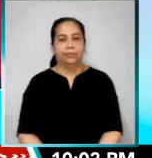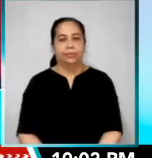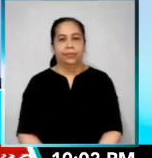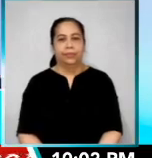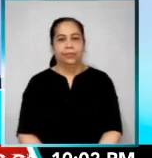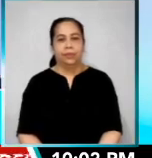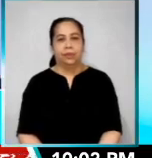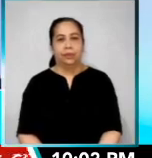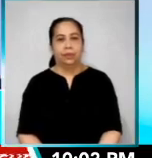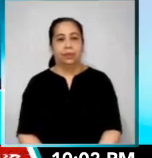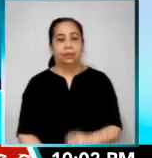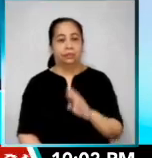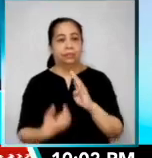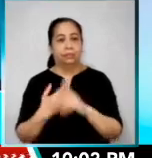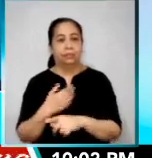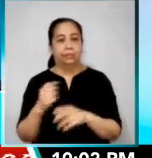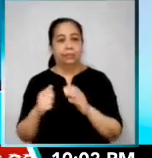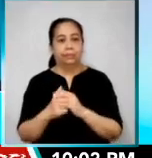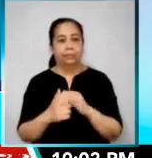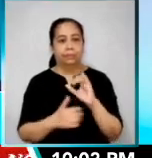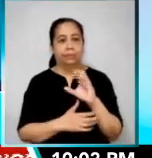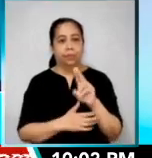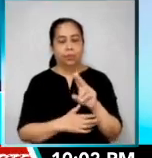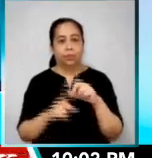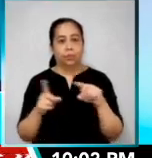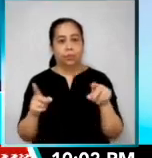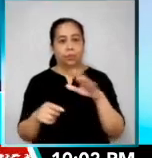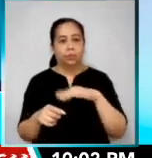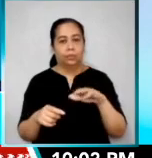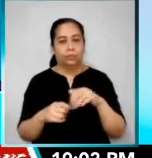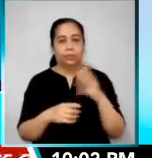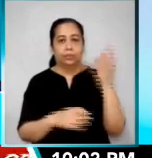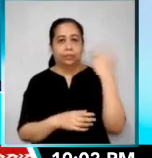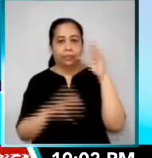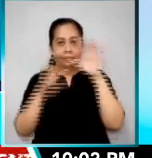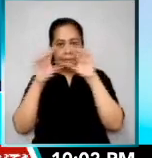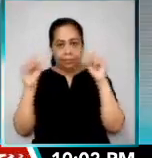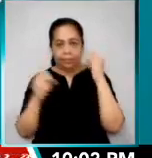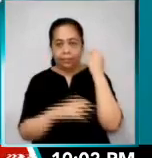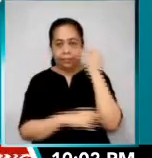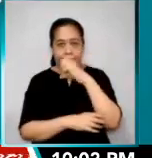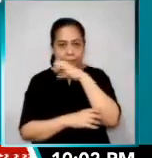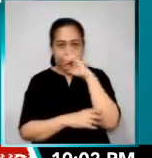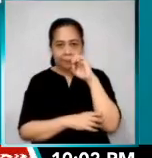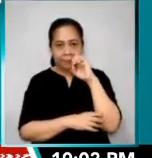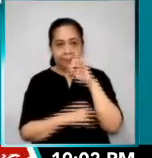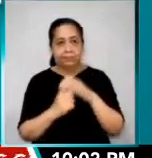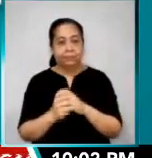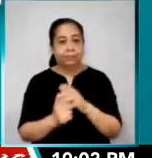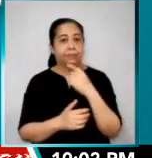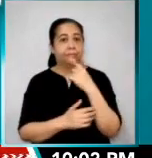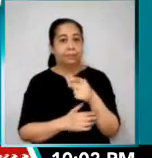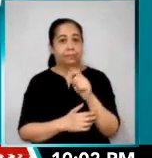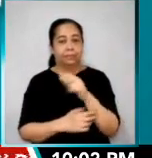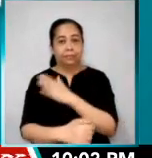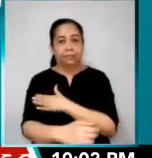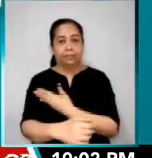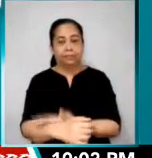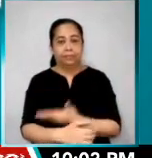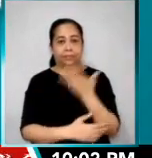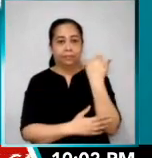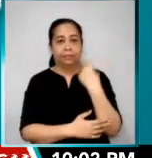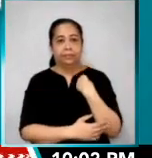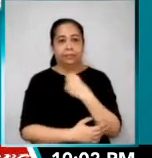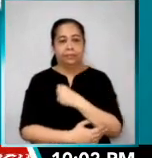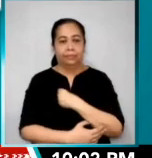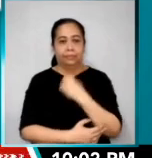Ibinalik sa Intensive Care Unit o ICU si dating Pangulong Joseph Estrada. Ayon sa kanyang anak na si dating Senador Jinggoy